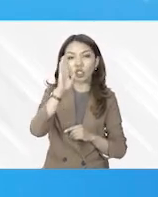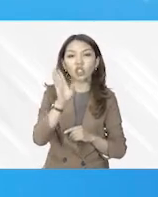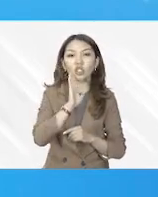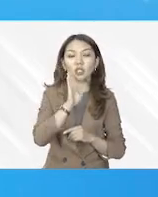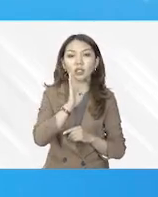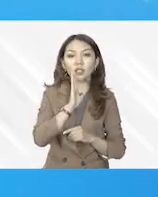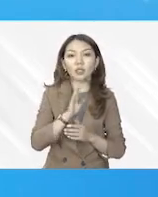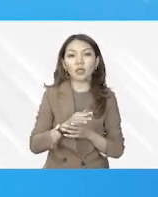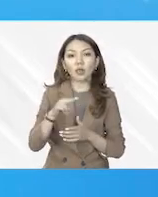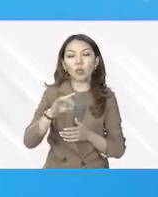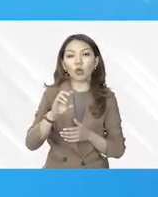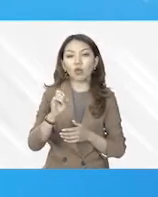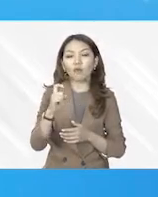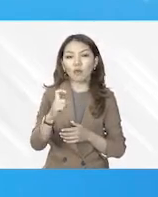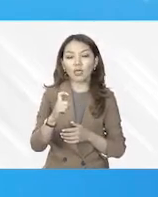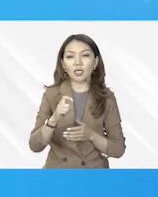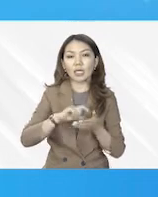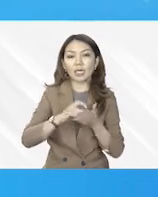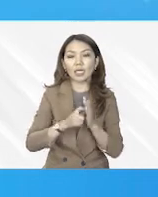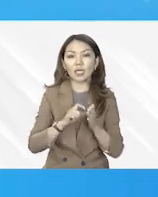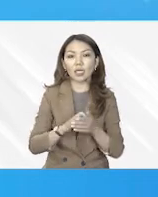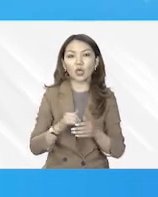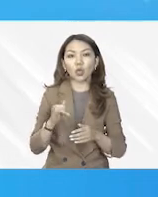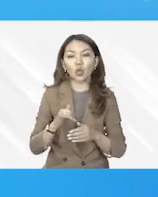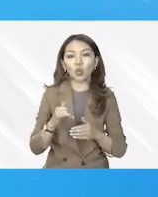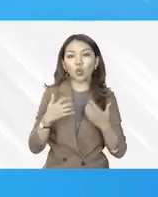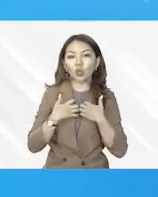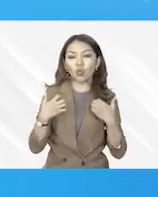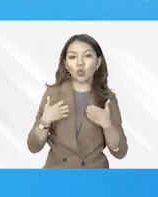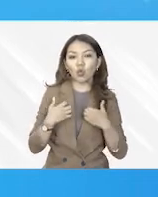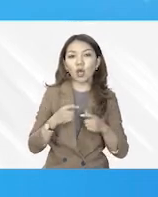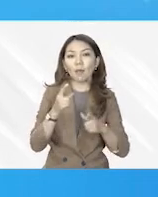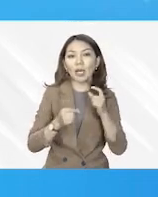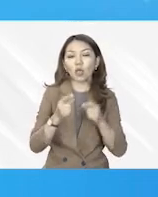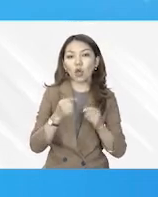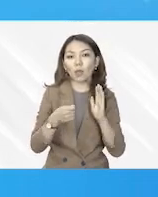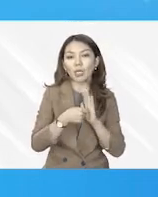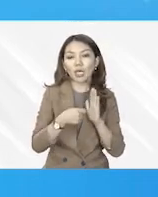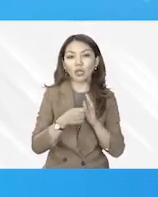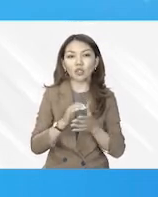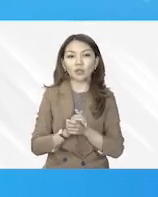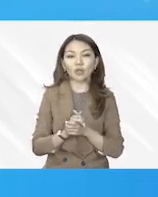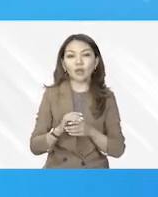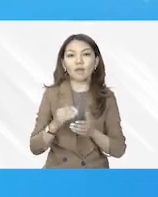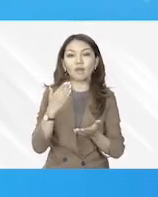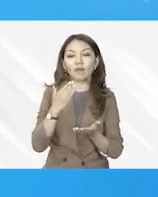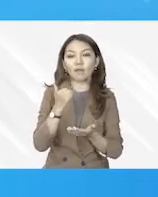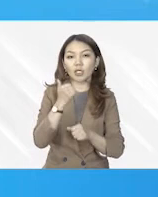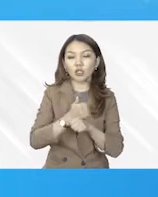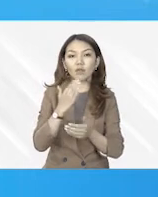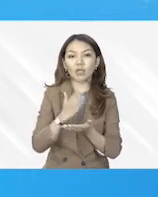женских половых клеток у млекопитающих. В основе полового размножения лежит